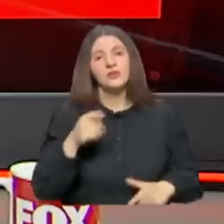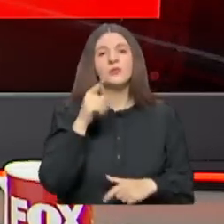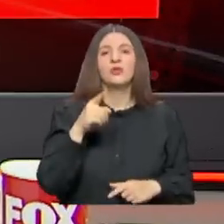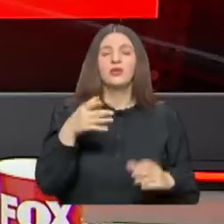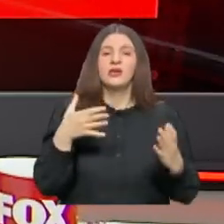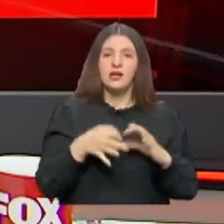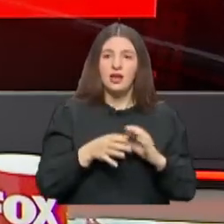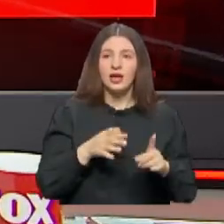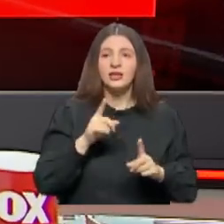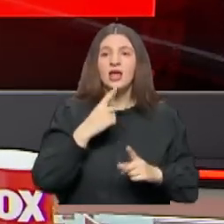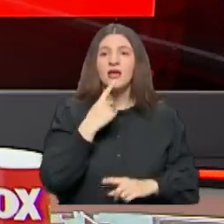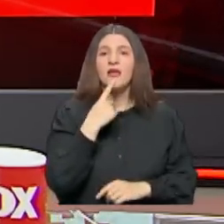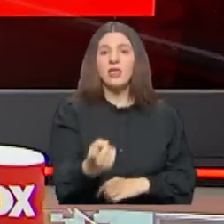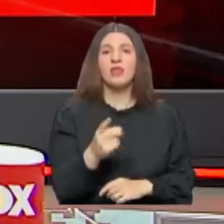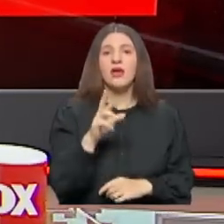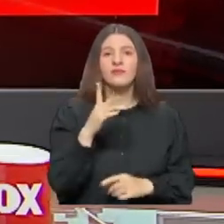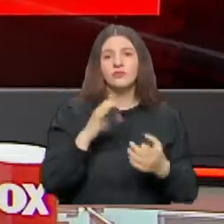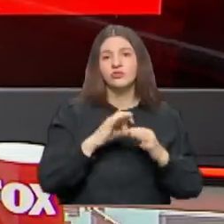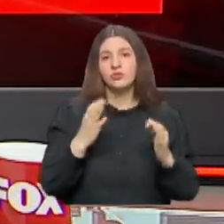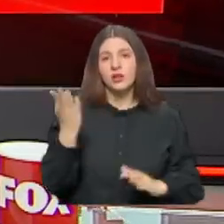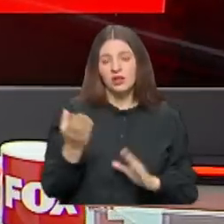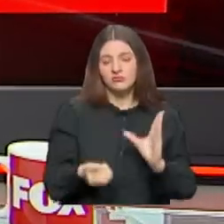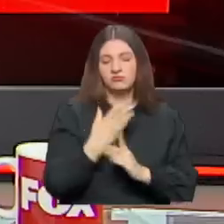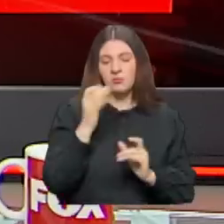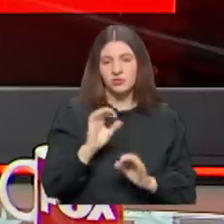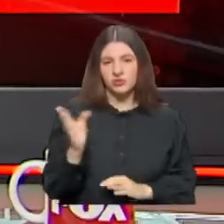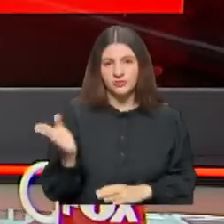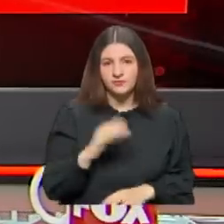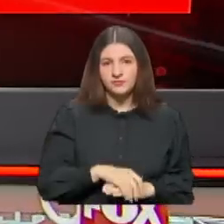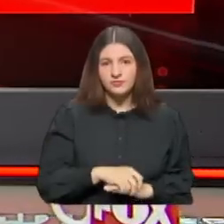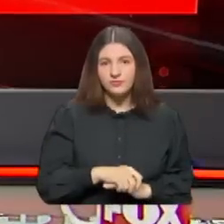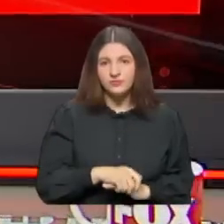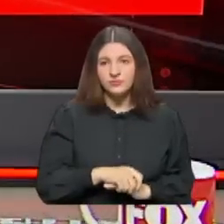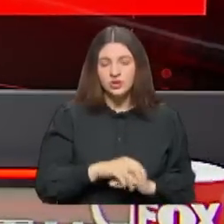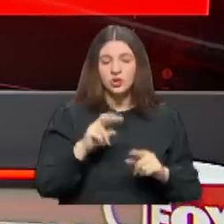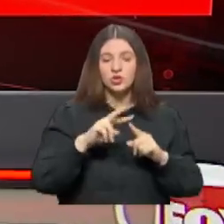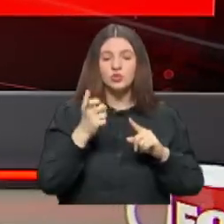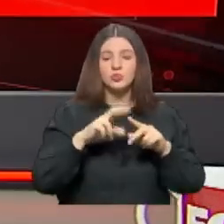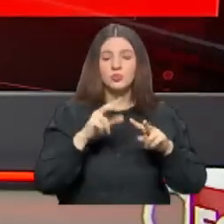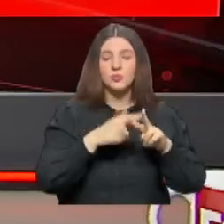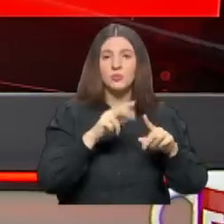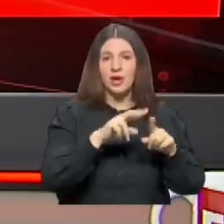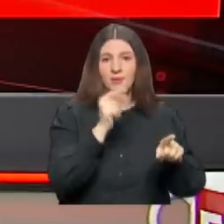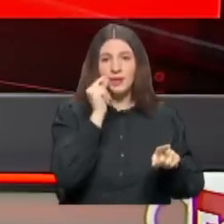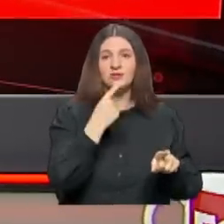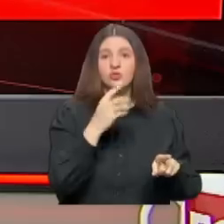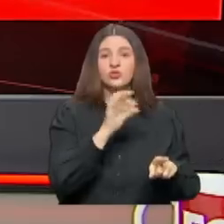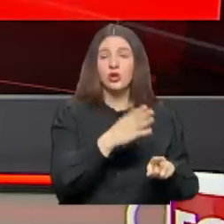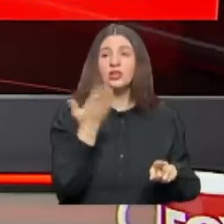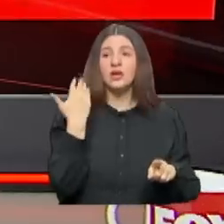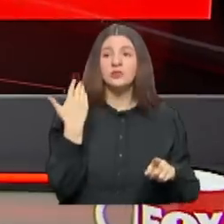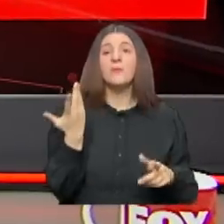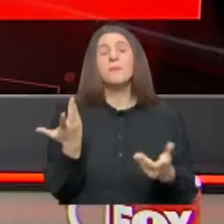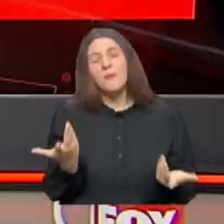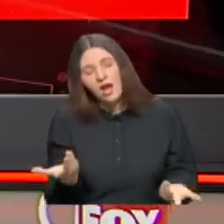ilgili itiraf gibi cümleler kuruluyor. Numan Kurtulmuş'un söylediği şu, maalesef geçmişte